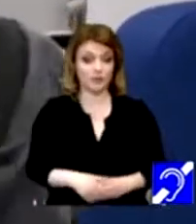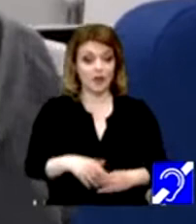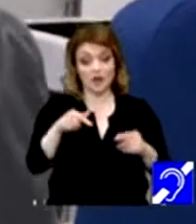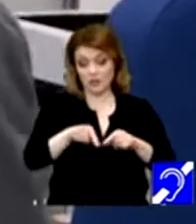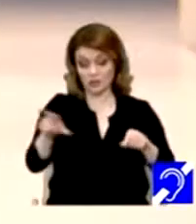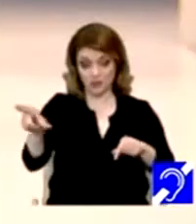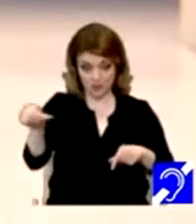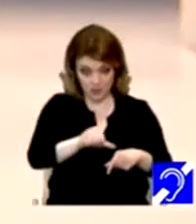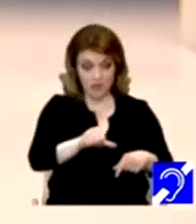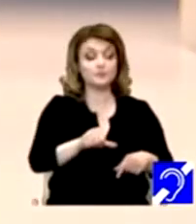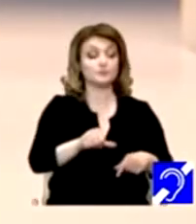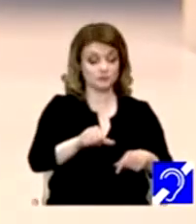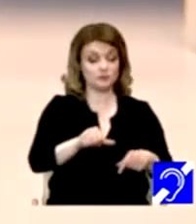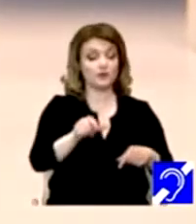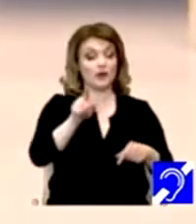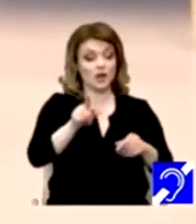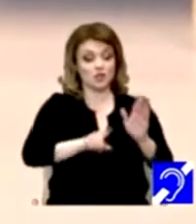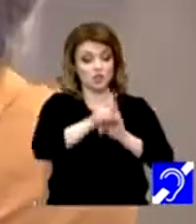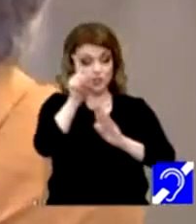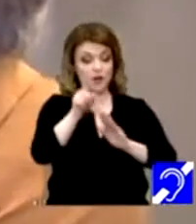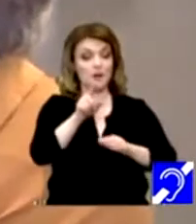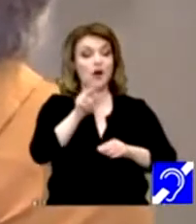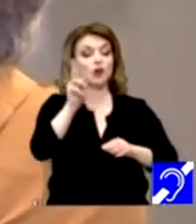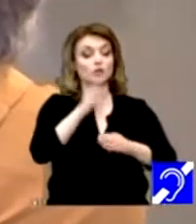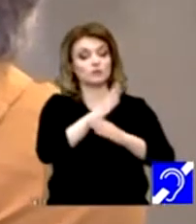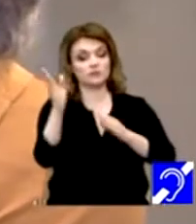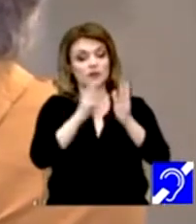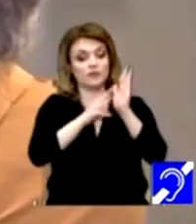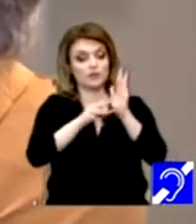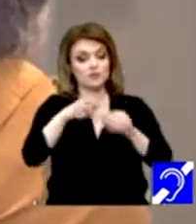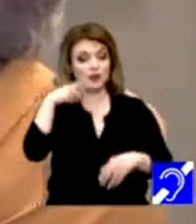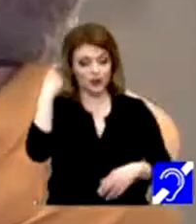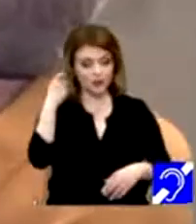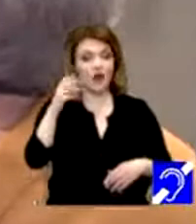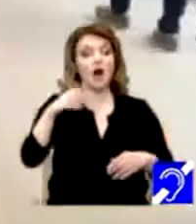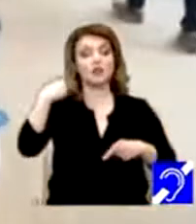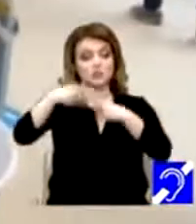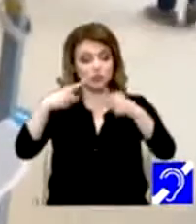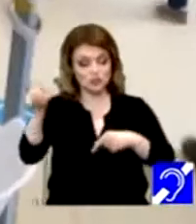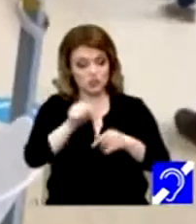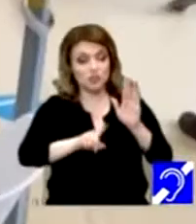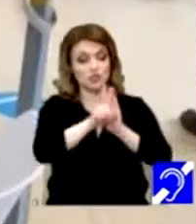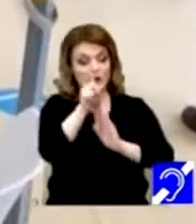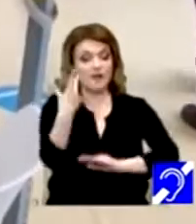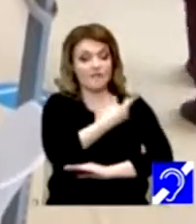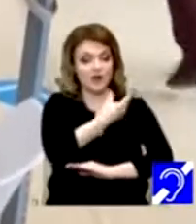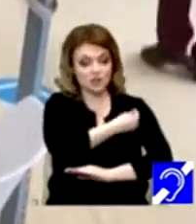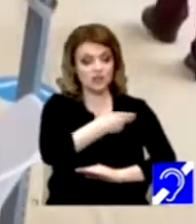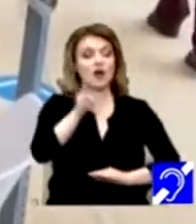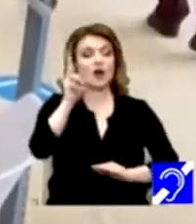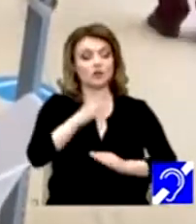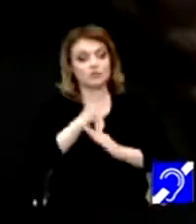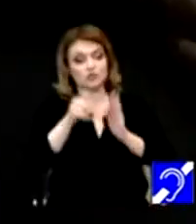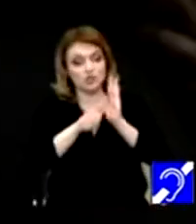și să se treacă la cele de peste 66. În plus, în toată țara sunt programați și angajații din domeniile esențiale, polițiști, pompieri, militari